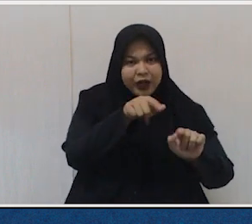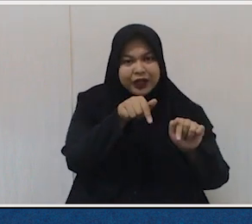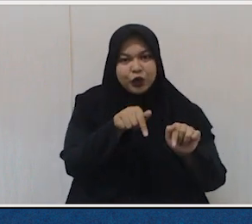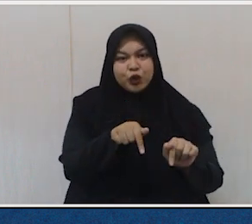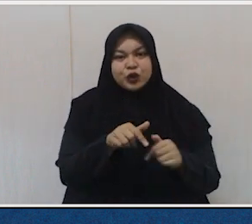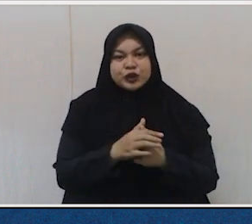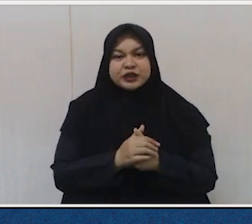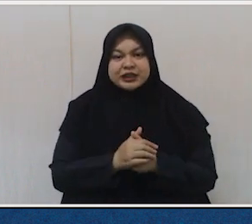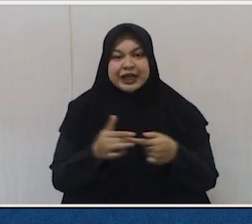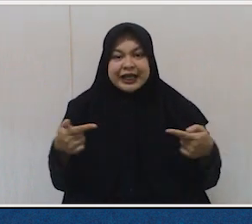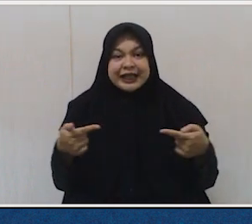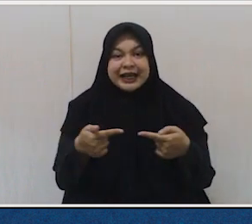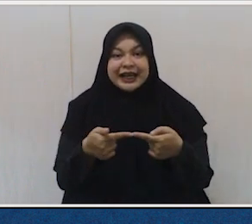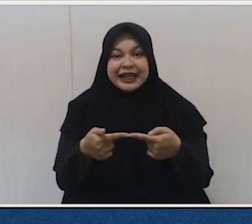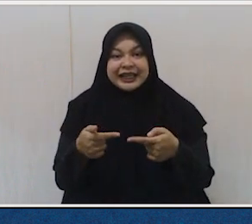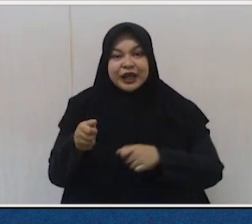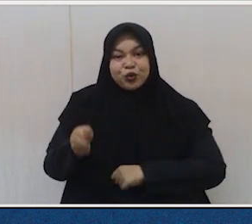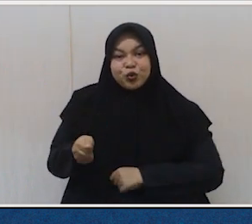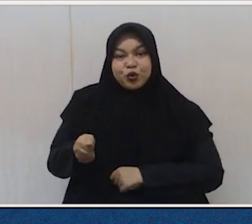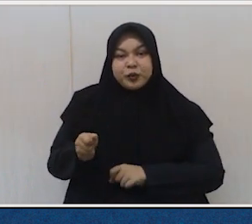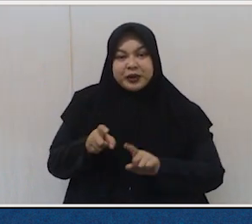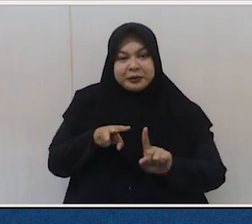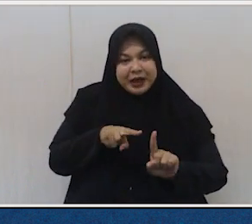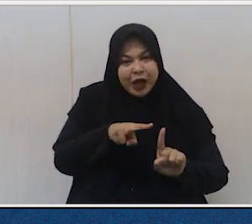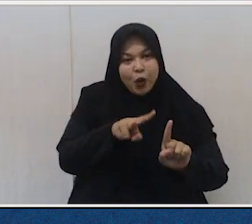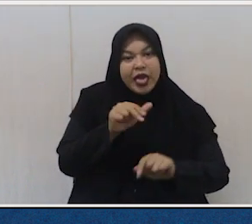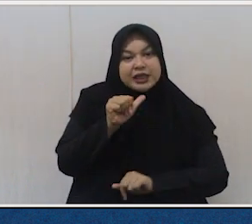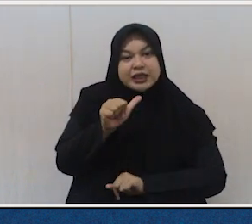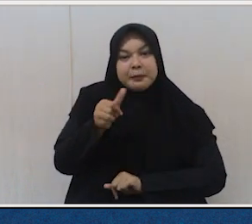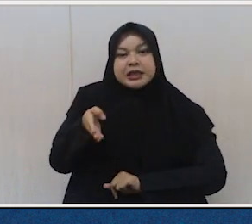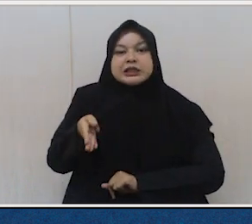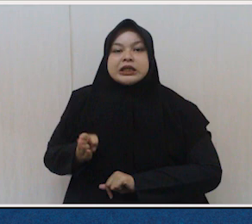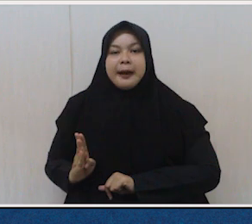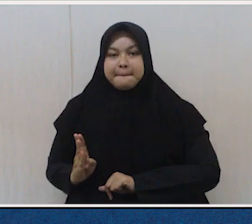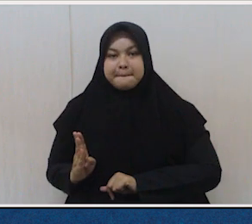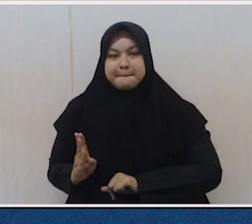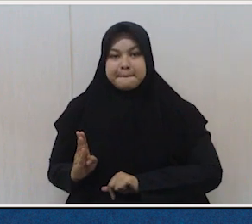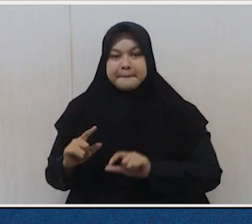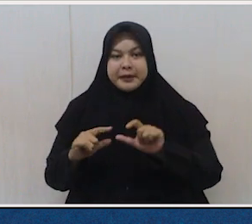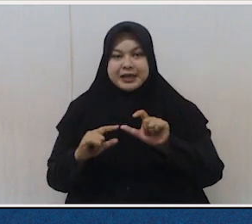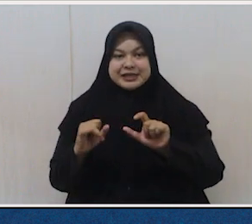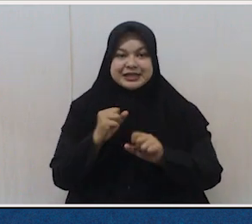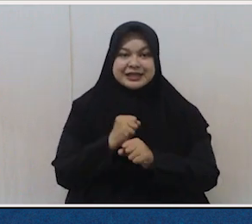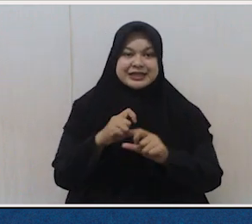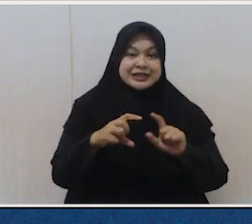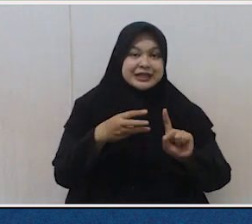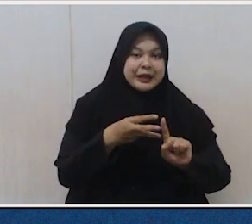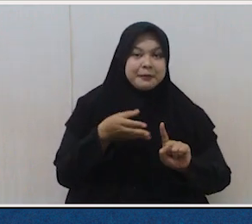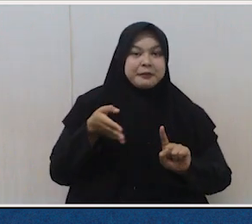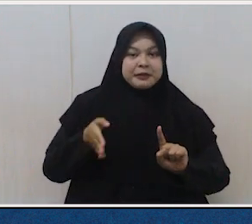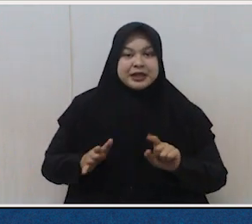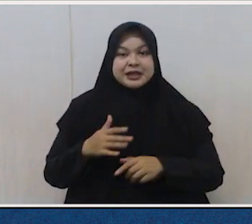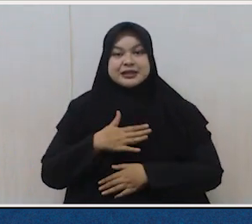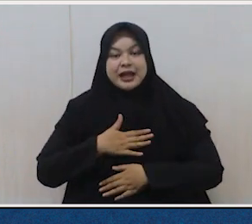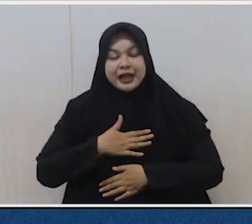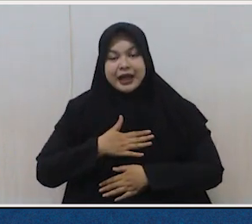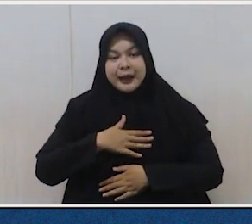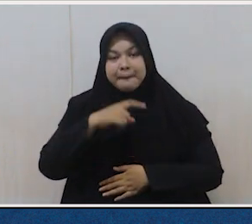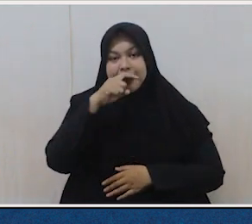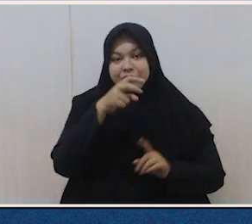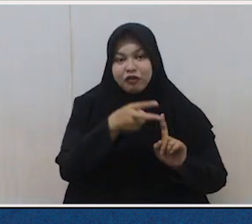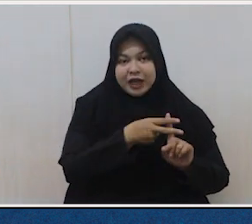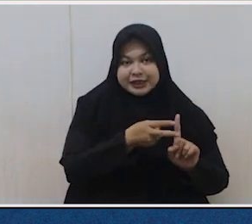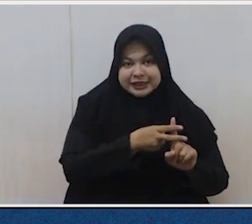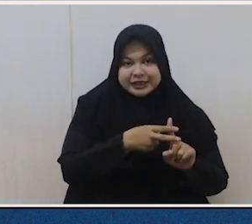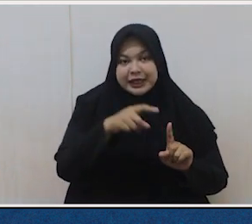hukum itu yang mengawal adalah Sigap ya Mas Fajri ya betul betul Kemudian Mas Fajri Saya dan Pak wigiantoro ada beberapa teman kemudian